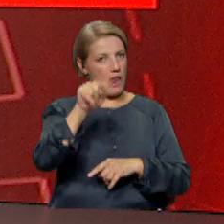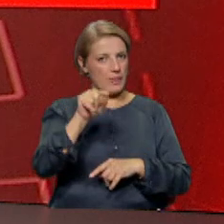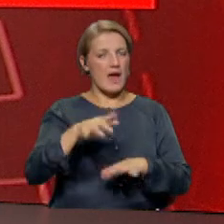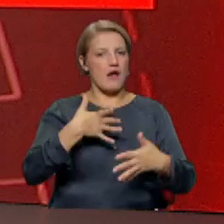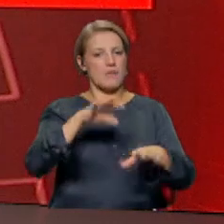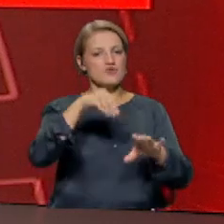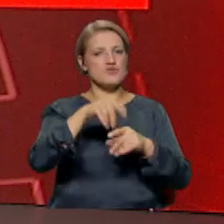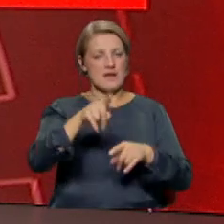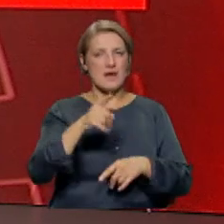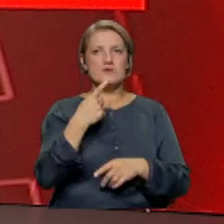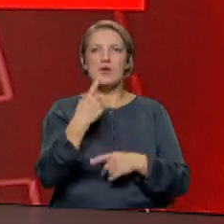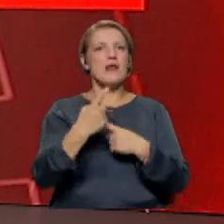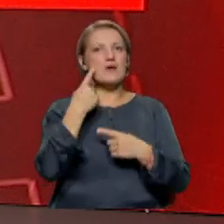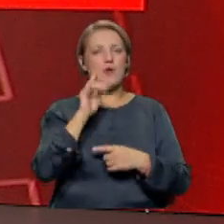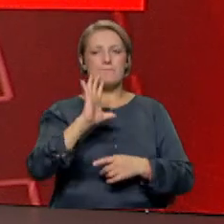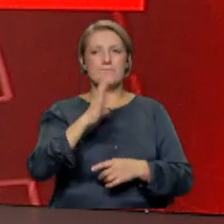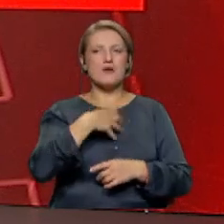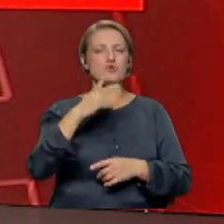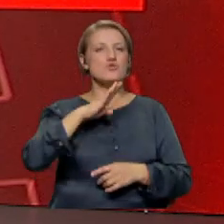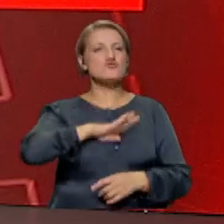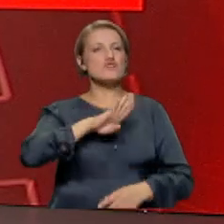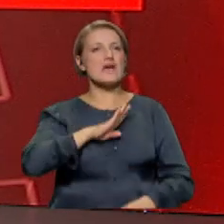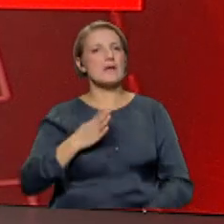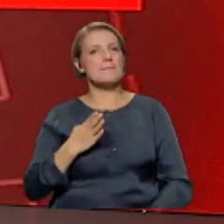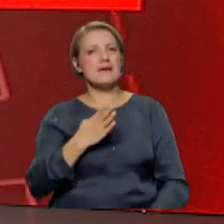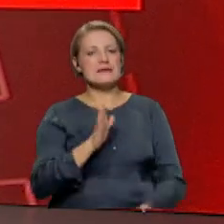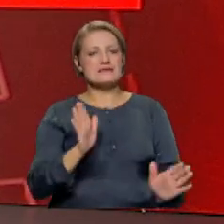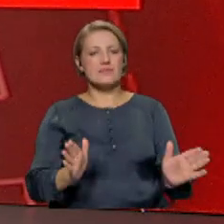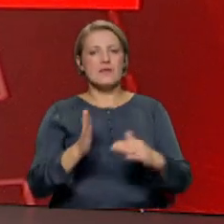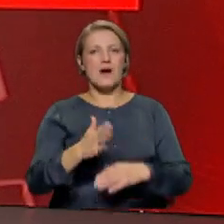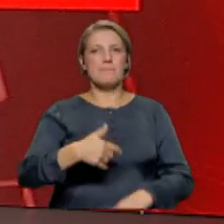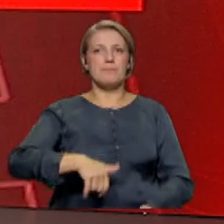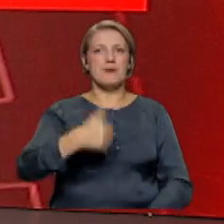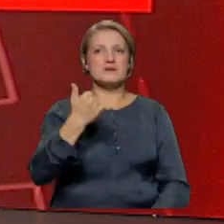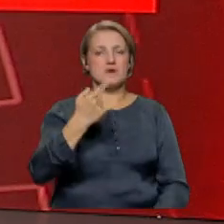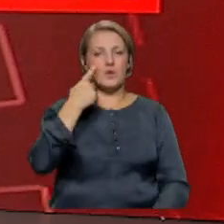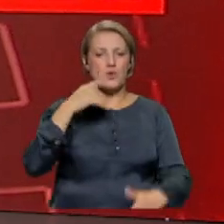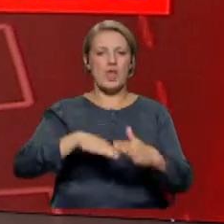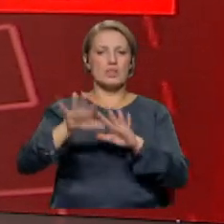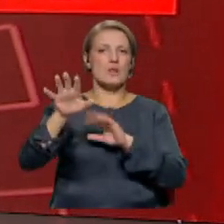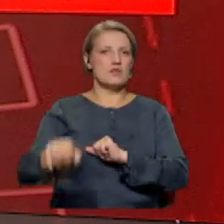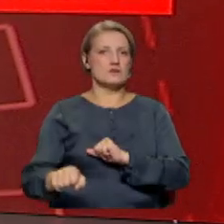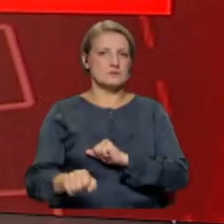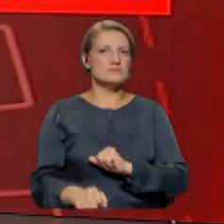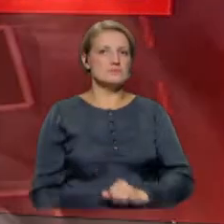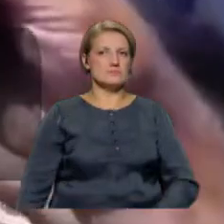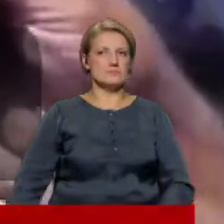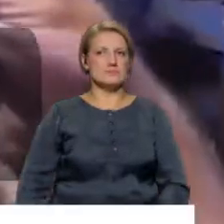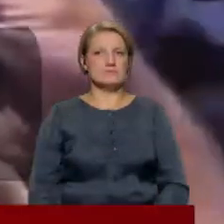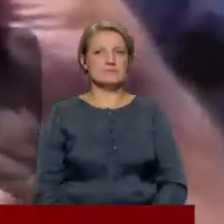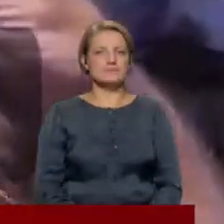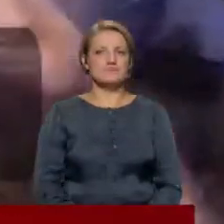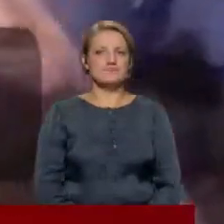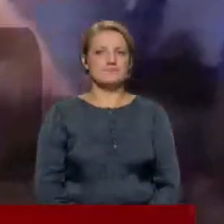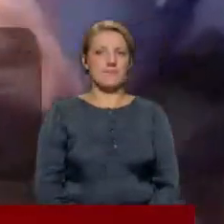oradaydı. Ve iddiaya göre patron şikayet etti, sendika başkanı gözaltına alındı. Bugüne